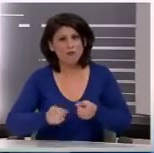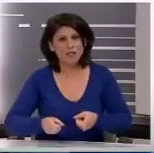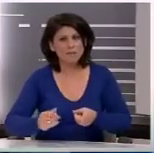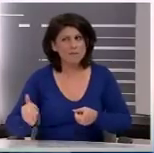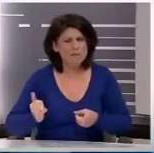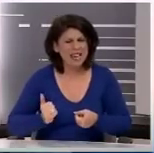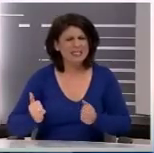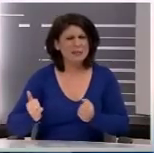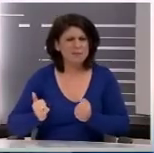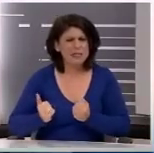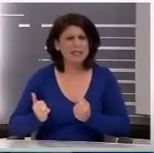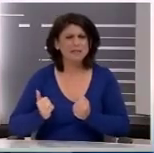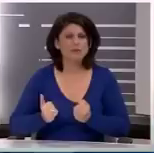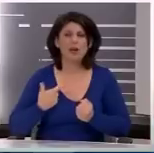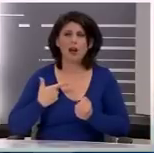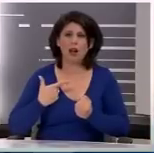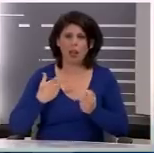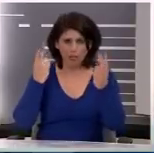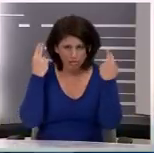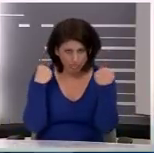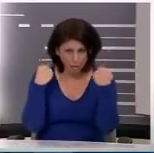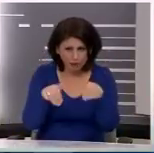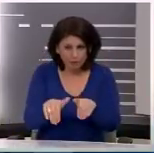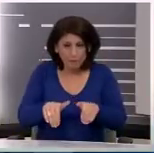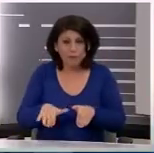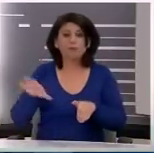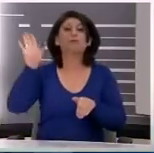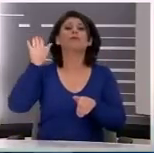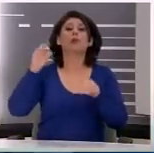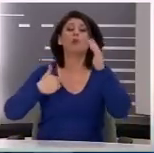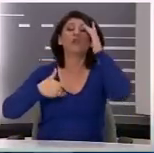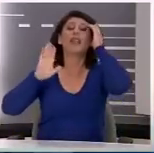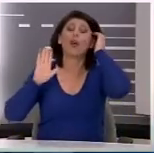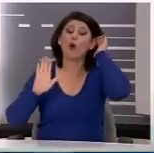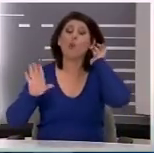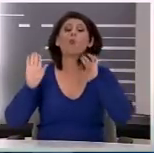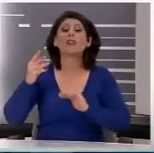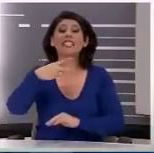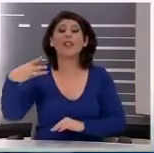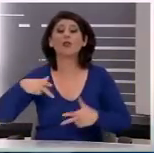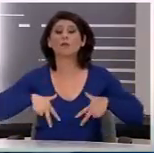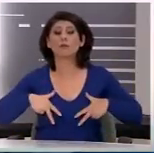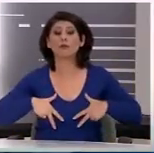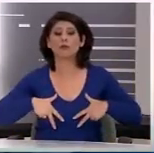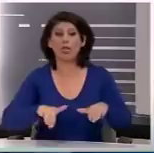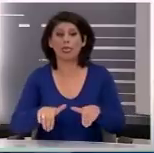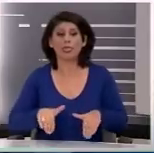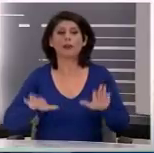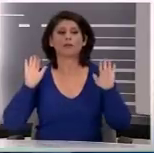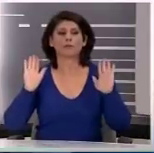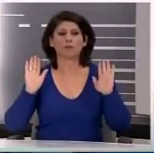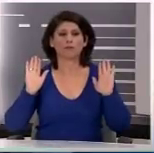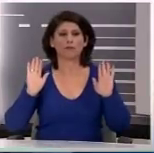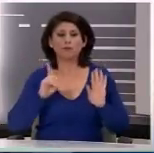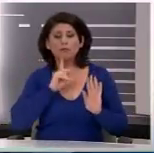απόφαση. Και όμως δεν υποκύψαμε. Ούτε εγώ ούτε ο Ξανθός. Το ίδιο έγινε και